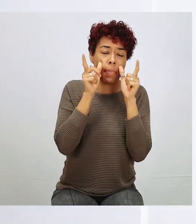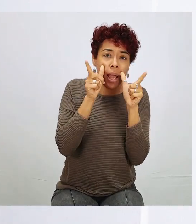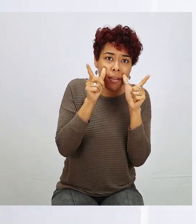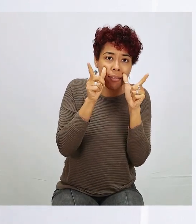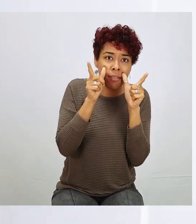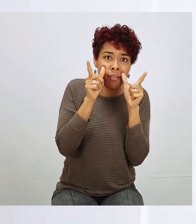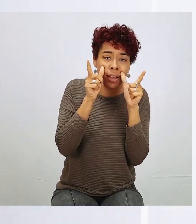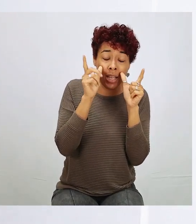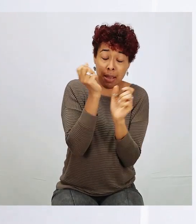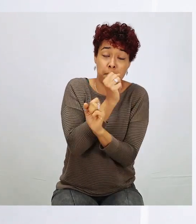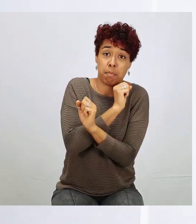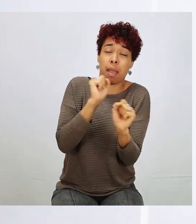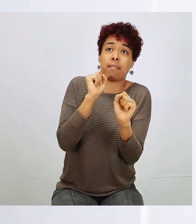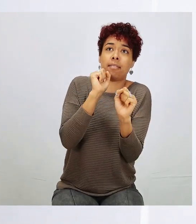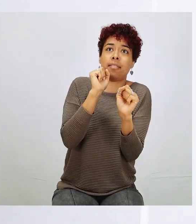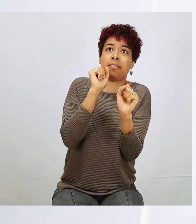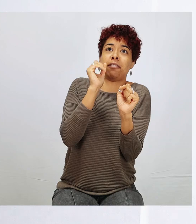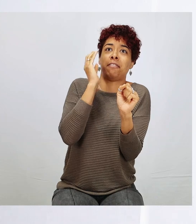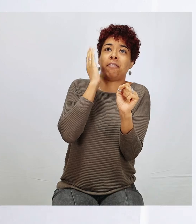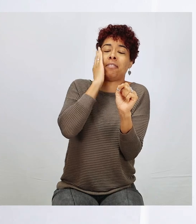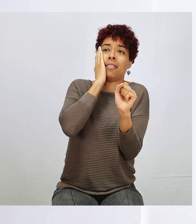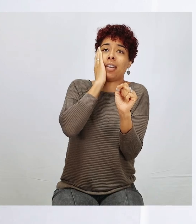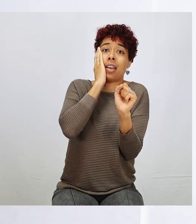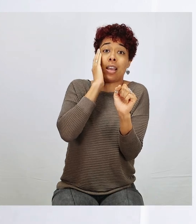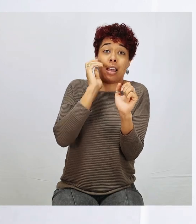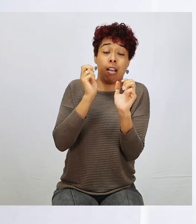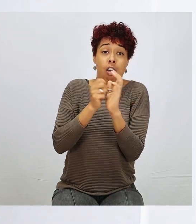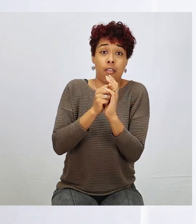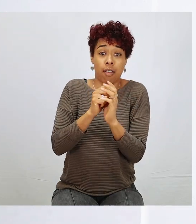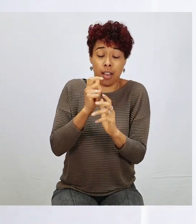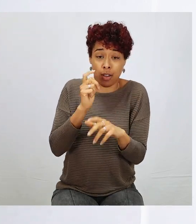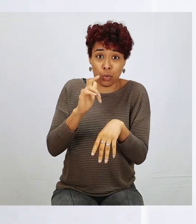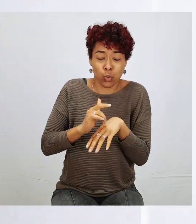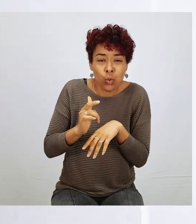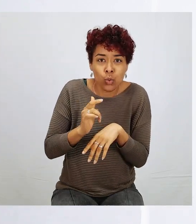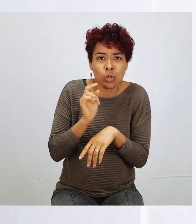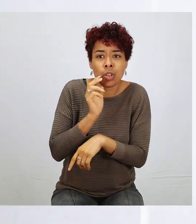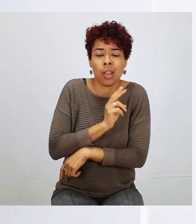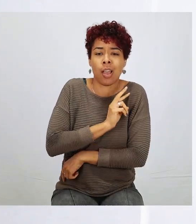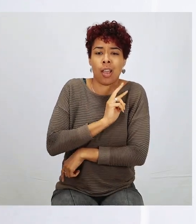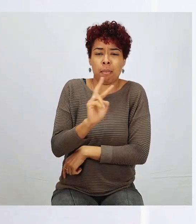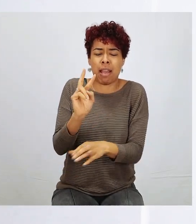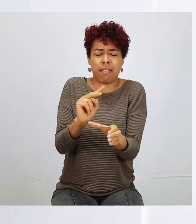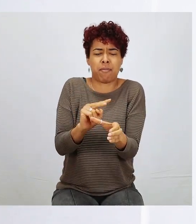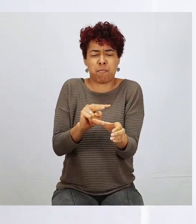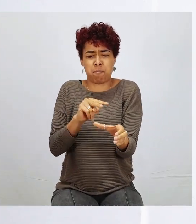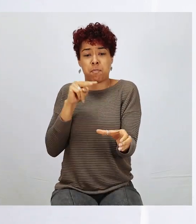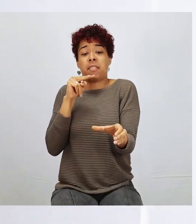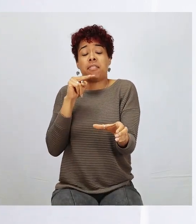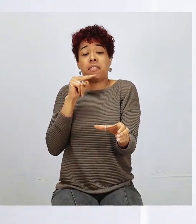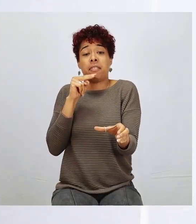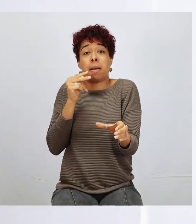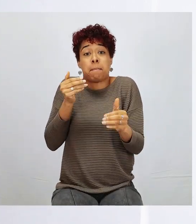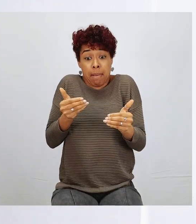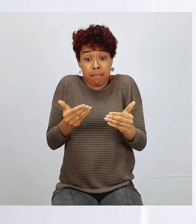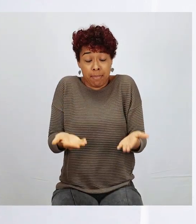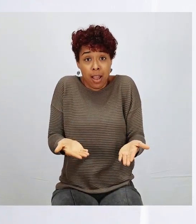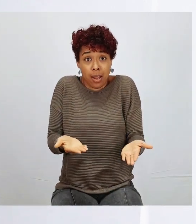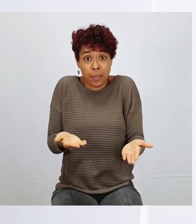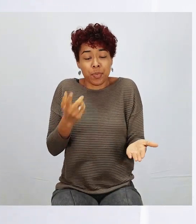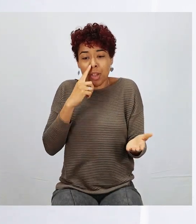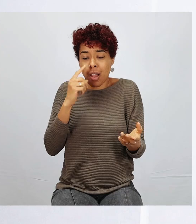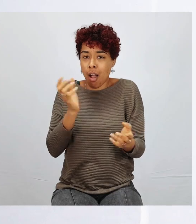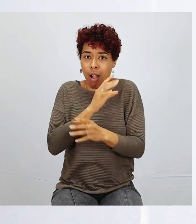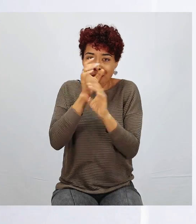et même détonnants que quand tu les vis et que tu regardes les choses avec du recul, même là, tu